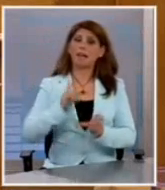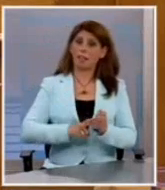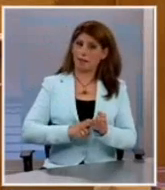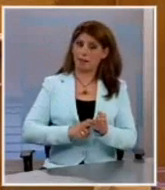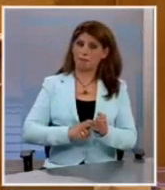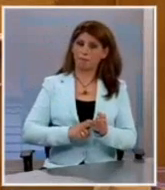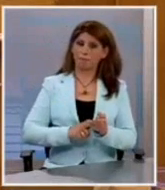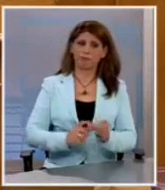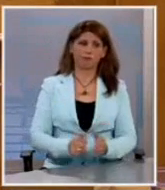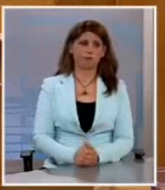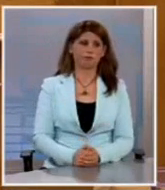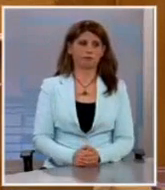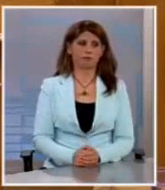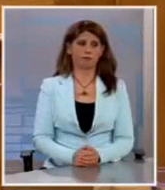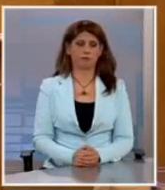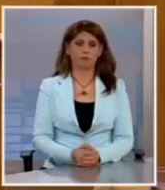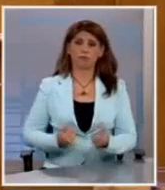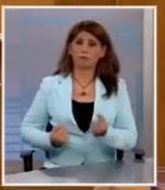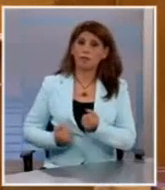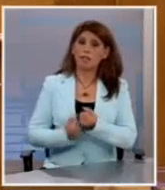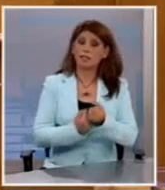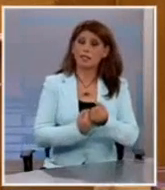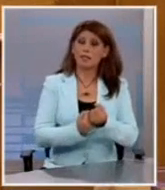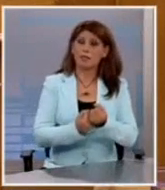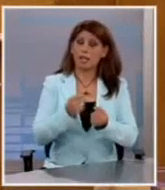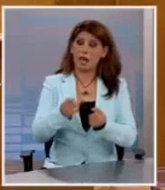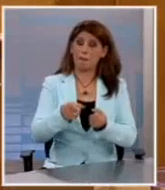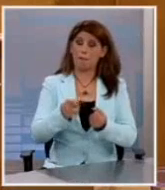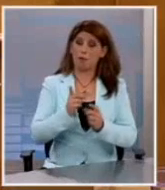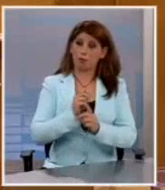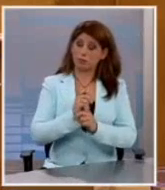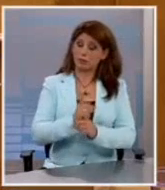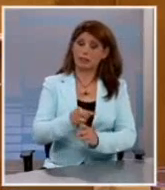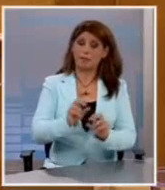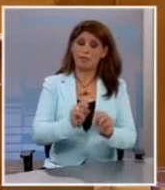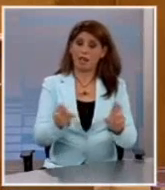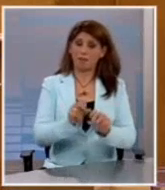οποία ενισχύθηκε από τις συγκεκριμένες διαφημίσεις.